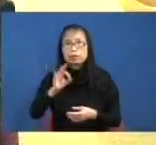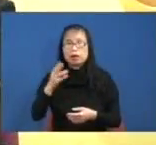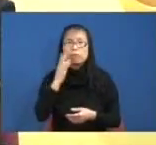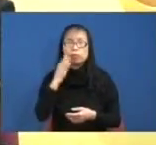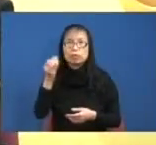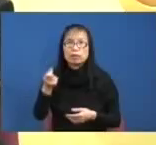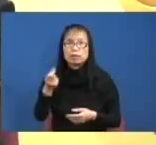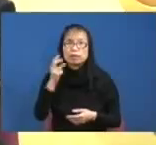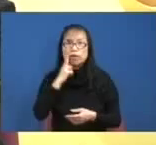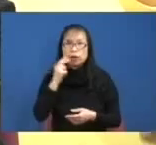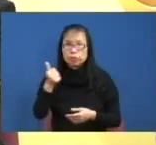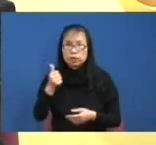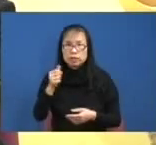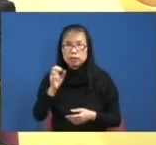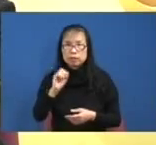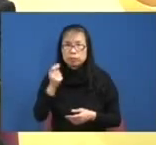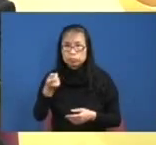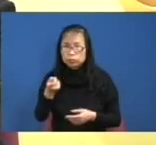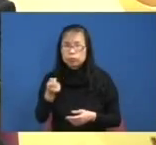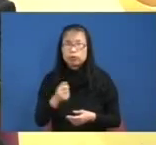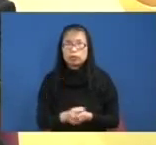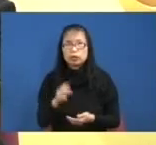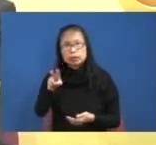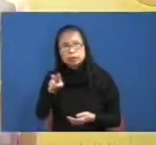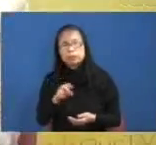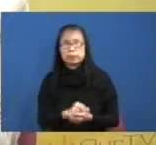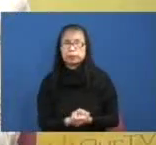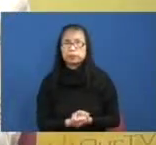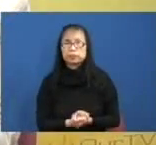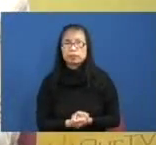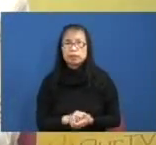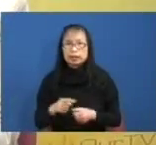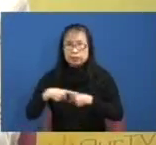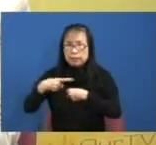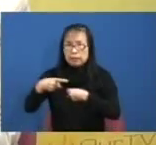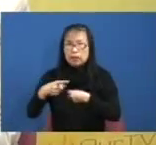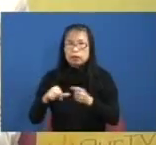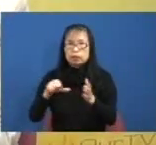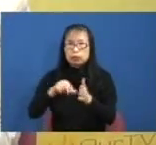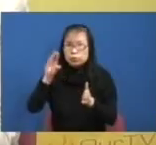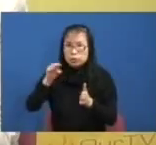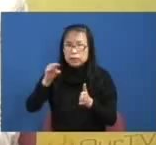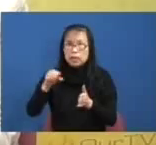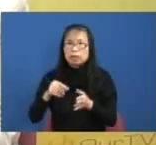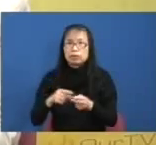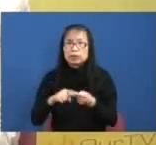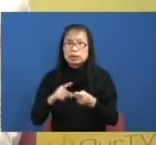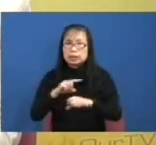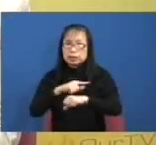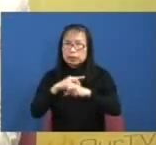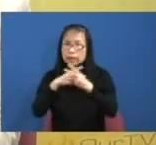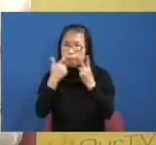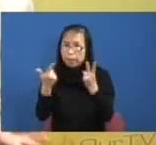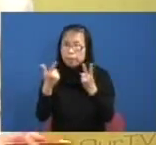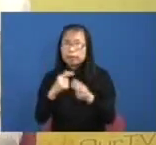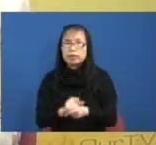咗，咁啊，但係我自己睇到有咁嘅情況，我覺得一我哋而家最低工資28元啦，大家都要面對